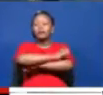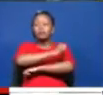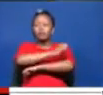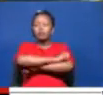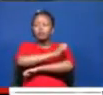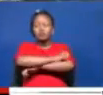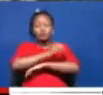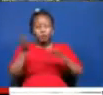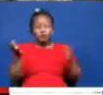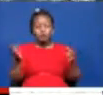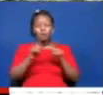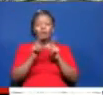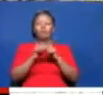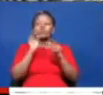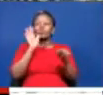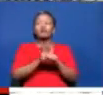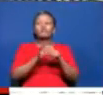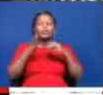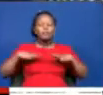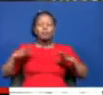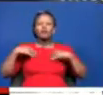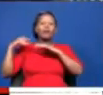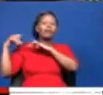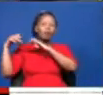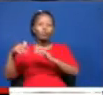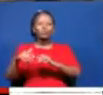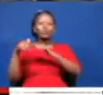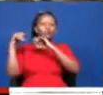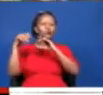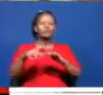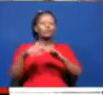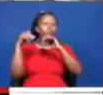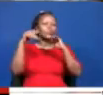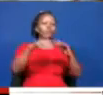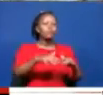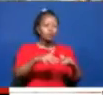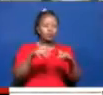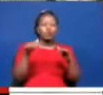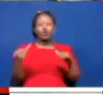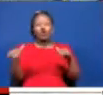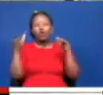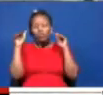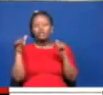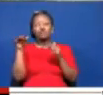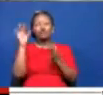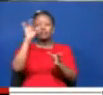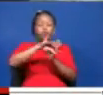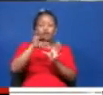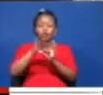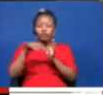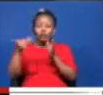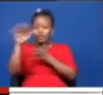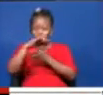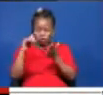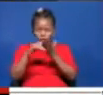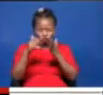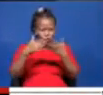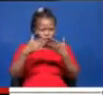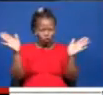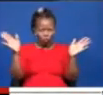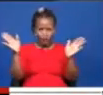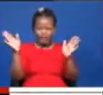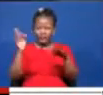kwa wingi kabisa, wanangoja kituo kianze kuanze kupiga kura kuanzia hapo mida ya thenashara.